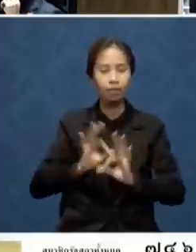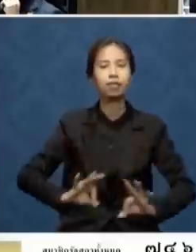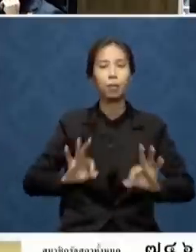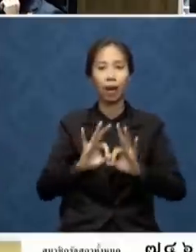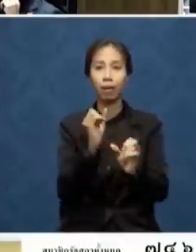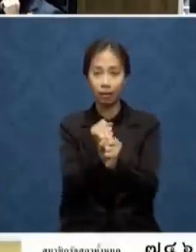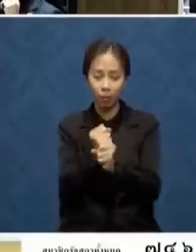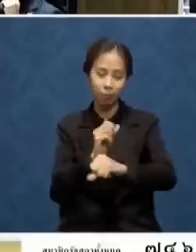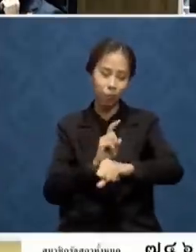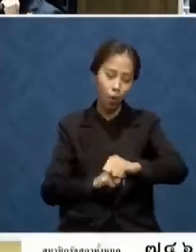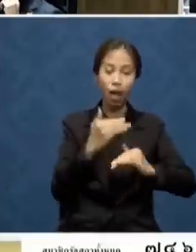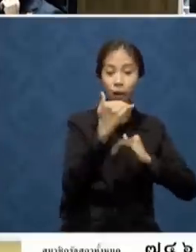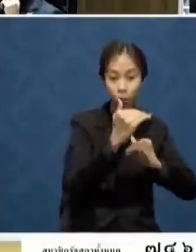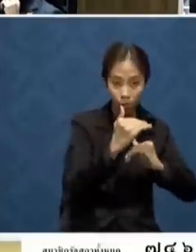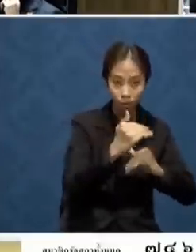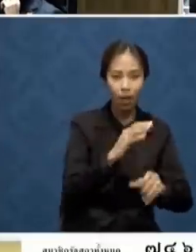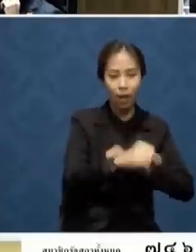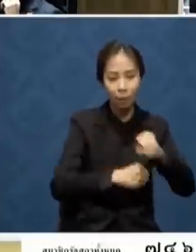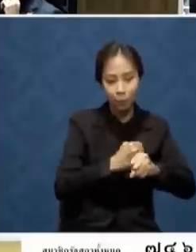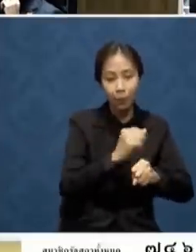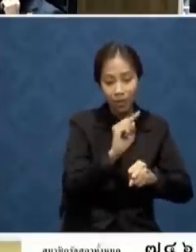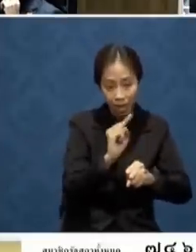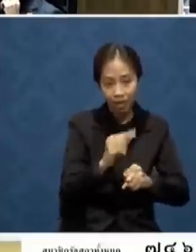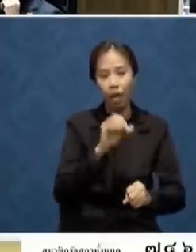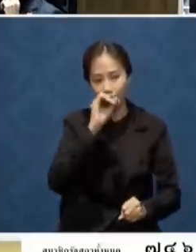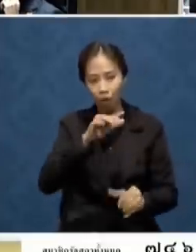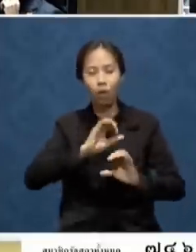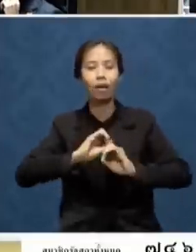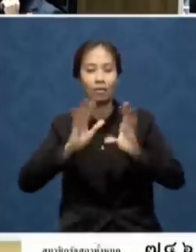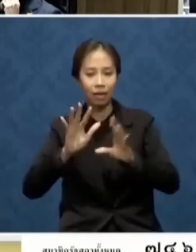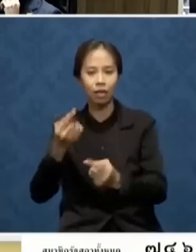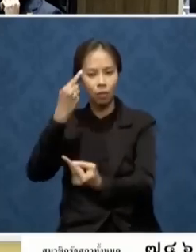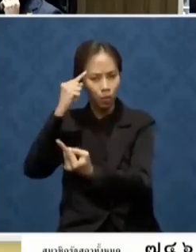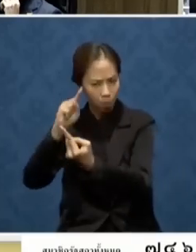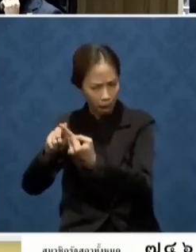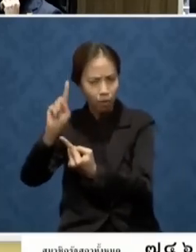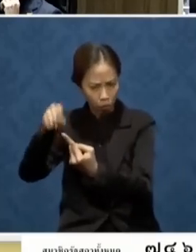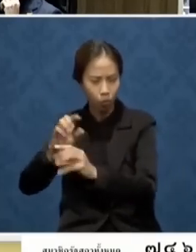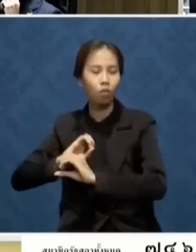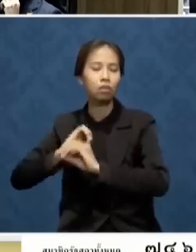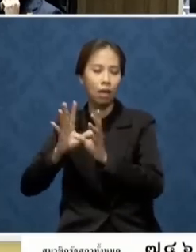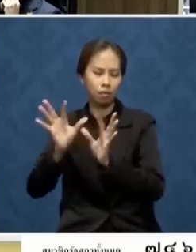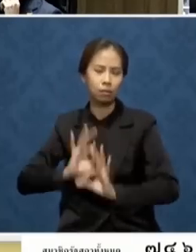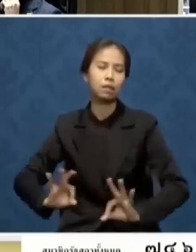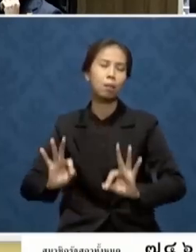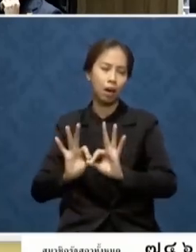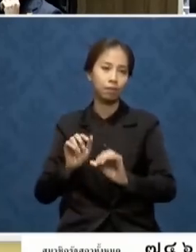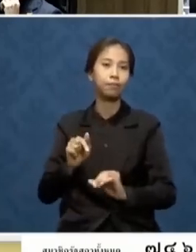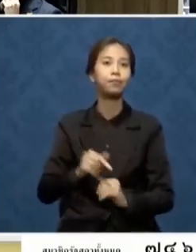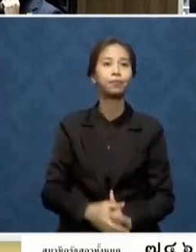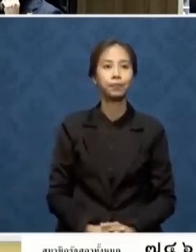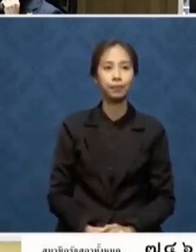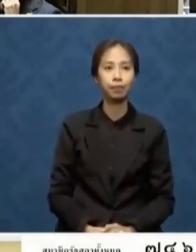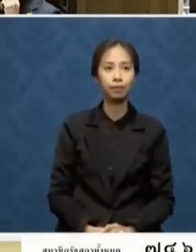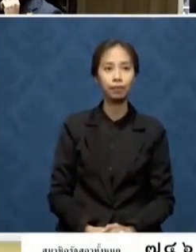เจนว่าทำตอนไหนเรขด่วนคือทำภายในปีไหนจะตั้งเป้าให้บรรลุภายในระยะเวลาที่ไลเรื่องดีก็สำคัญเช่นกันนะคะมา